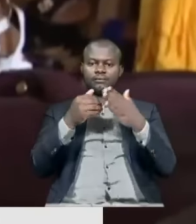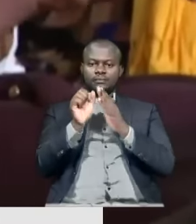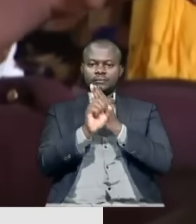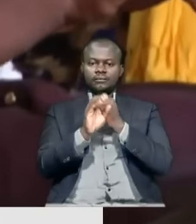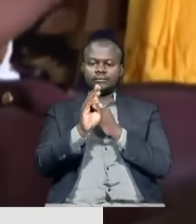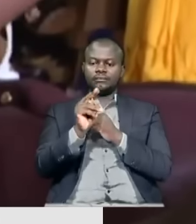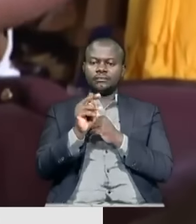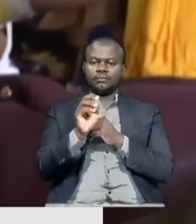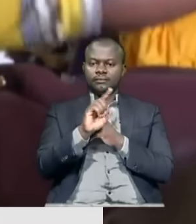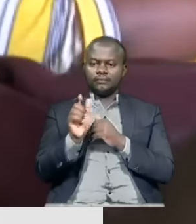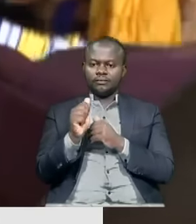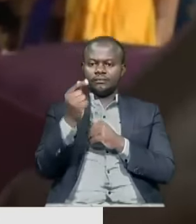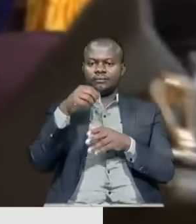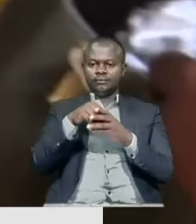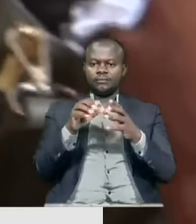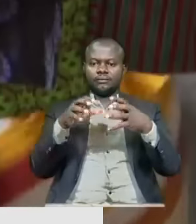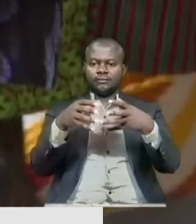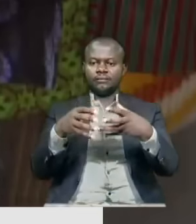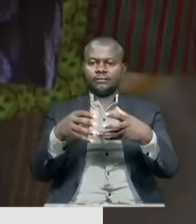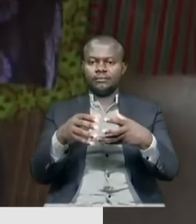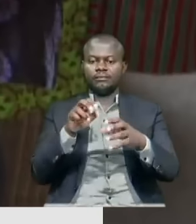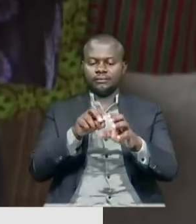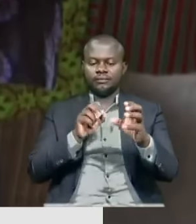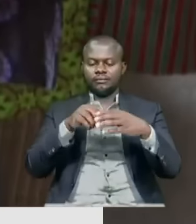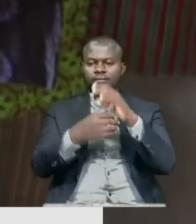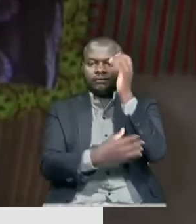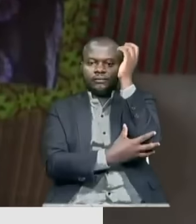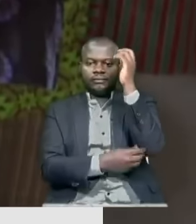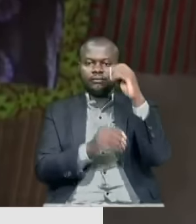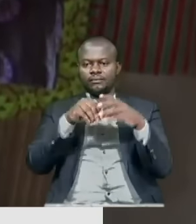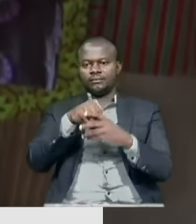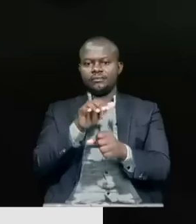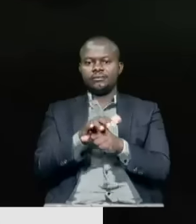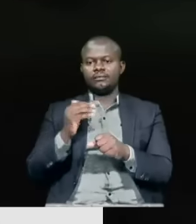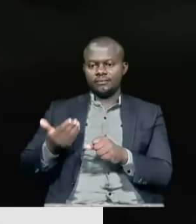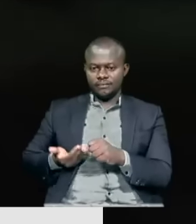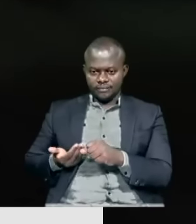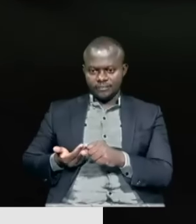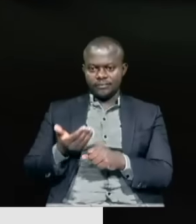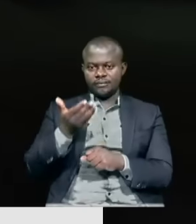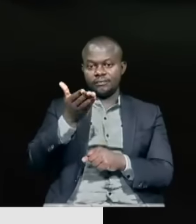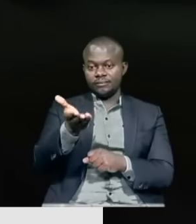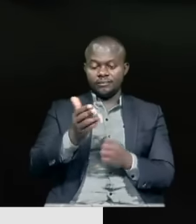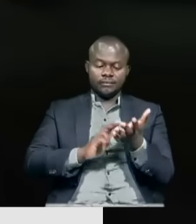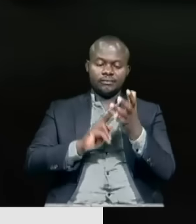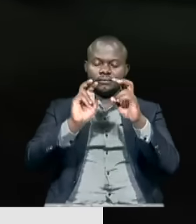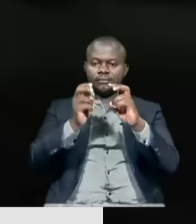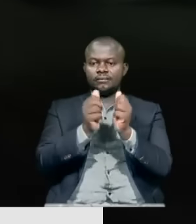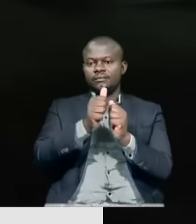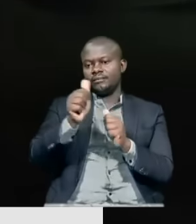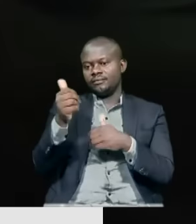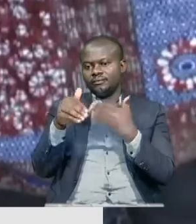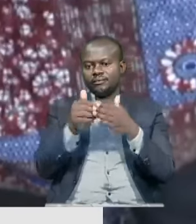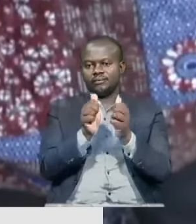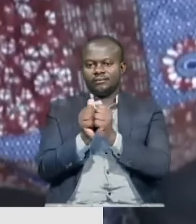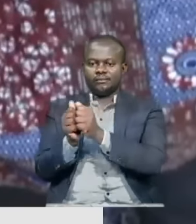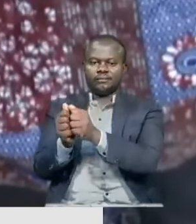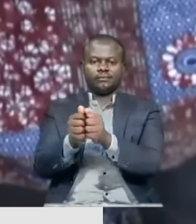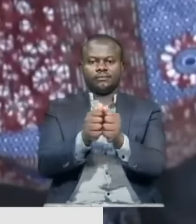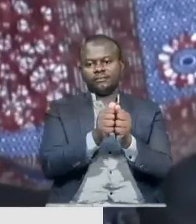ka Rutsiro numwe mu bagize itsinda twivane mu bukene ryiganjemo abagore uyu ahamya ko we na bagenzi be